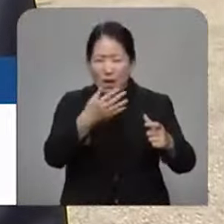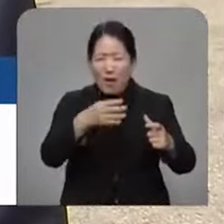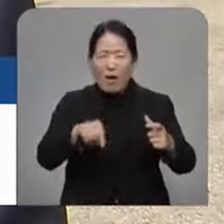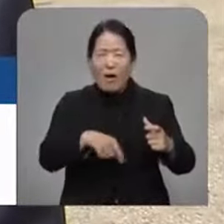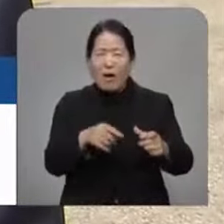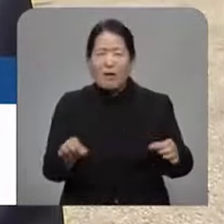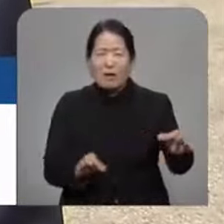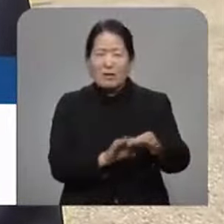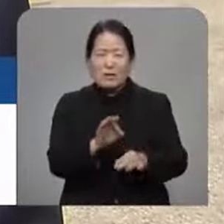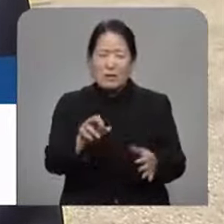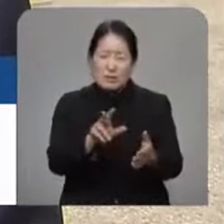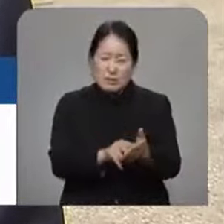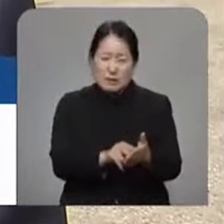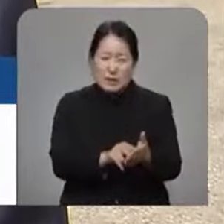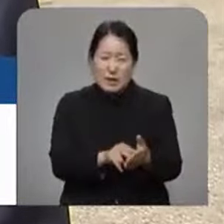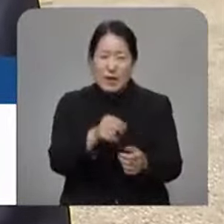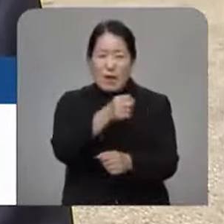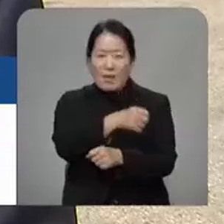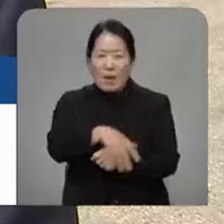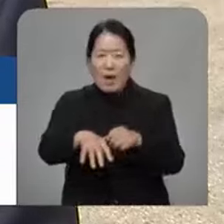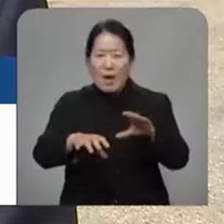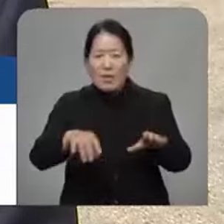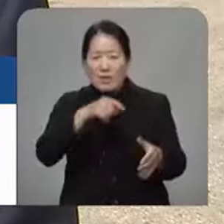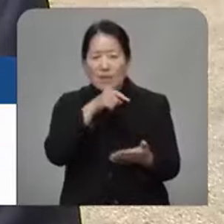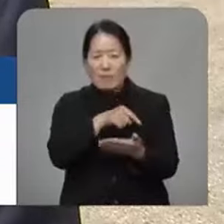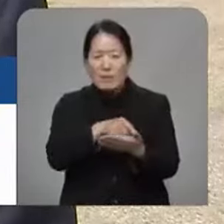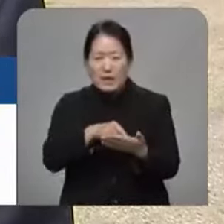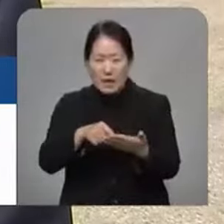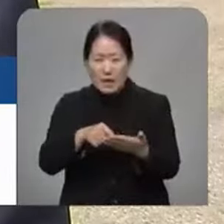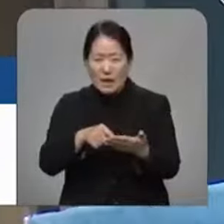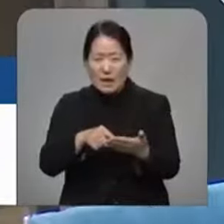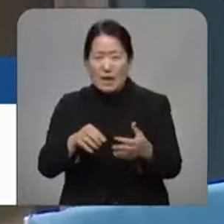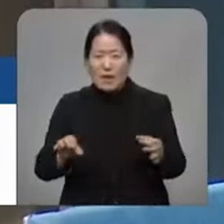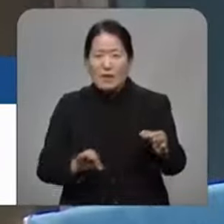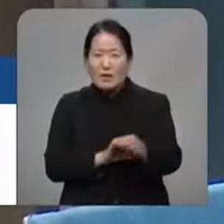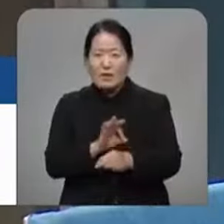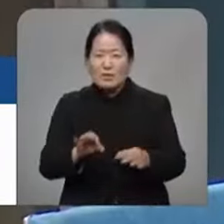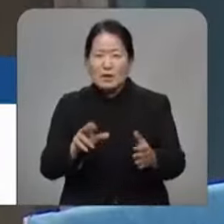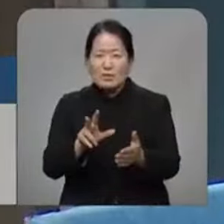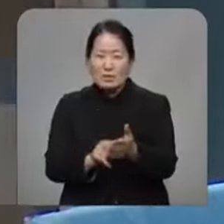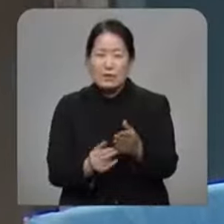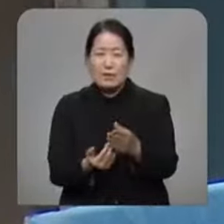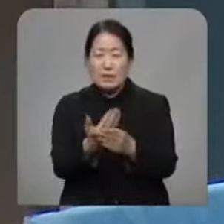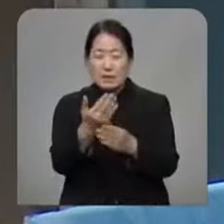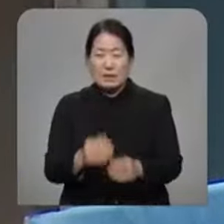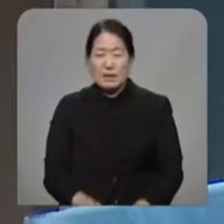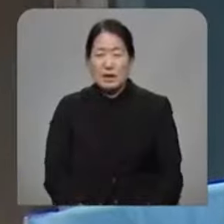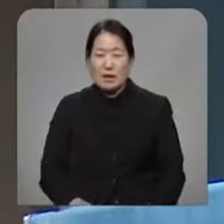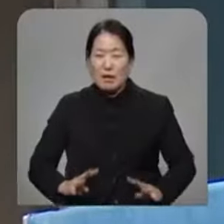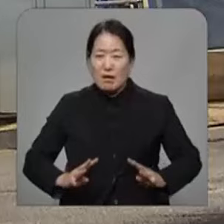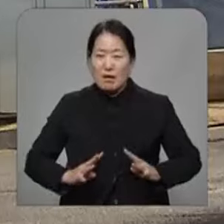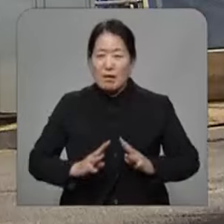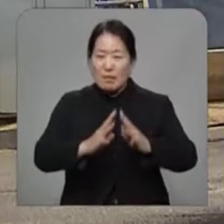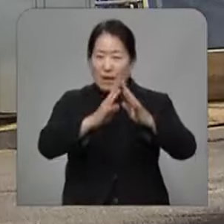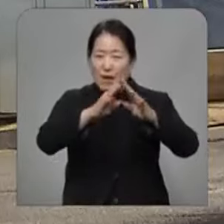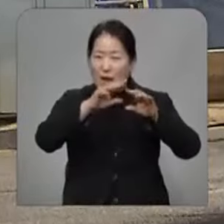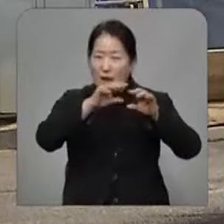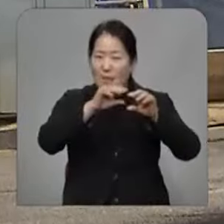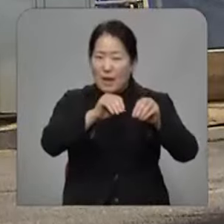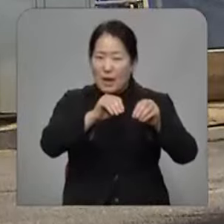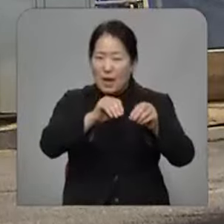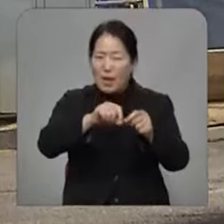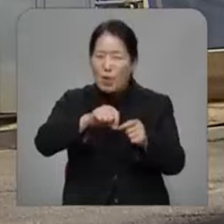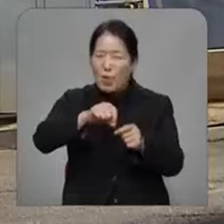업체의 피도 있고 지역 경제에도 도움이 전혀 안 되고 있 공사 중단이 길어지면서 아파트